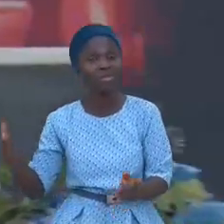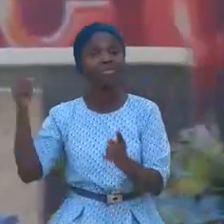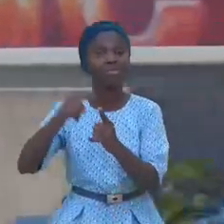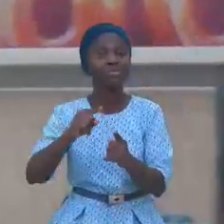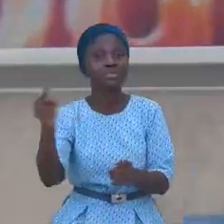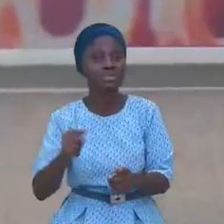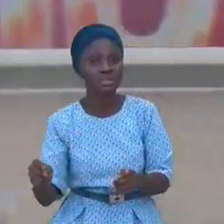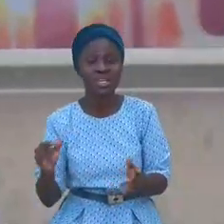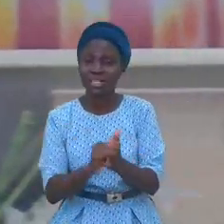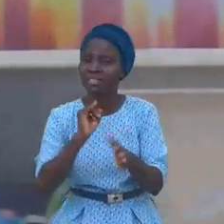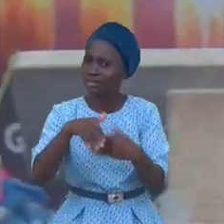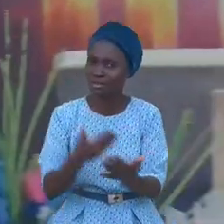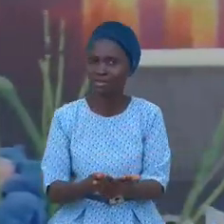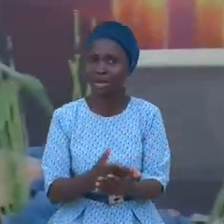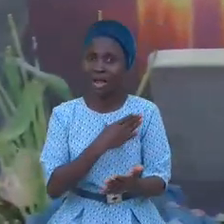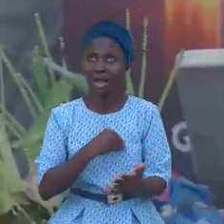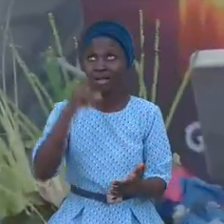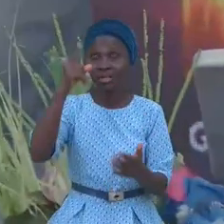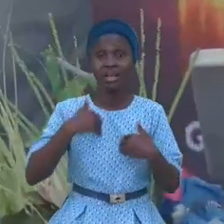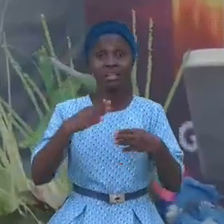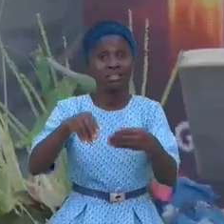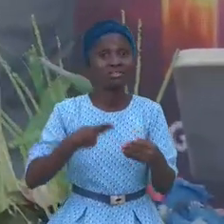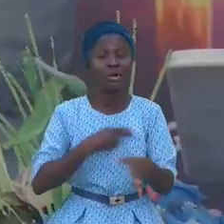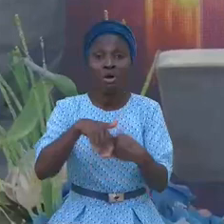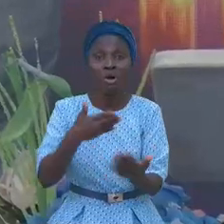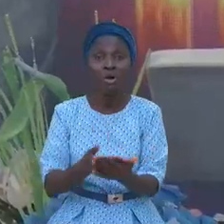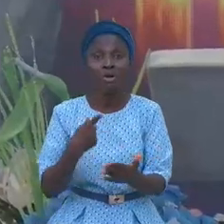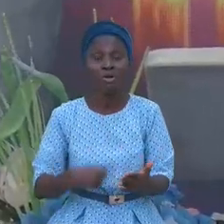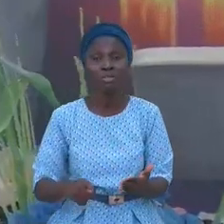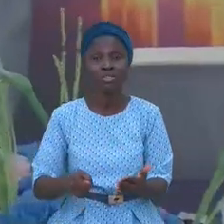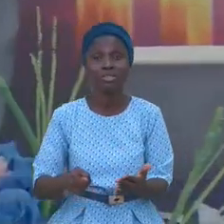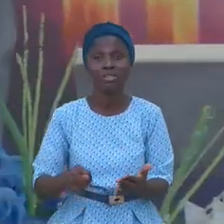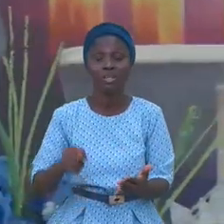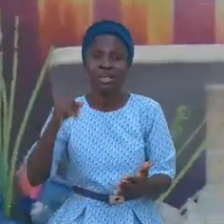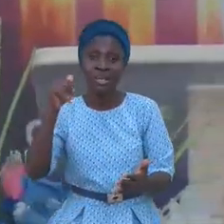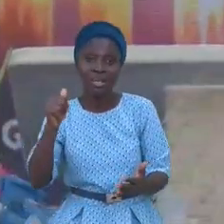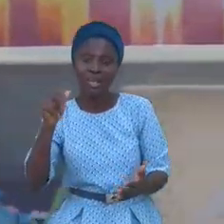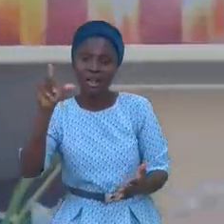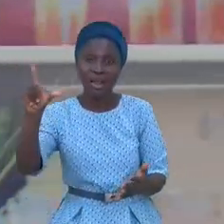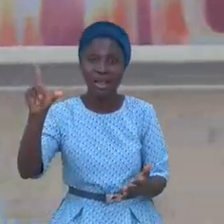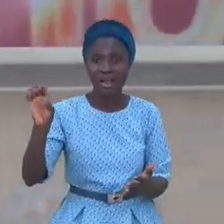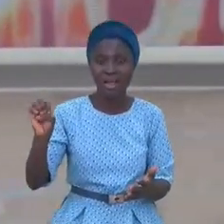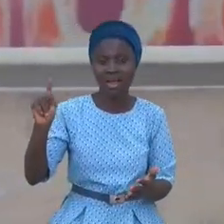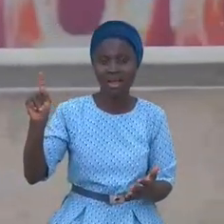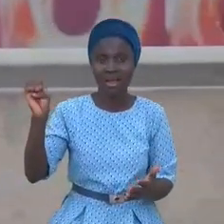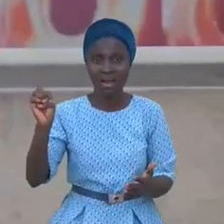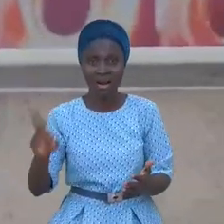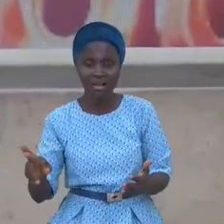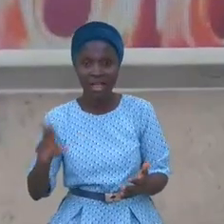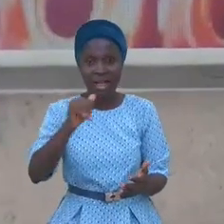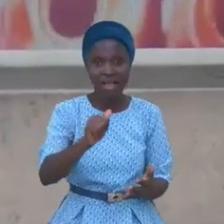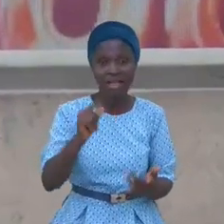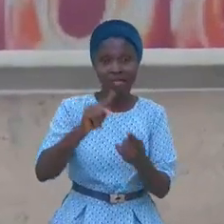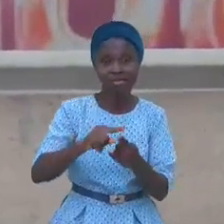tout. Et il nous a donné toutes les lettres pour écrire une nouvelle histoire. Et pour écrire une nouvelle